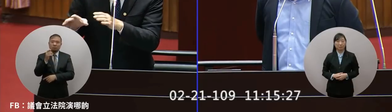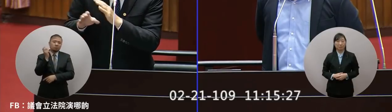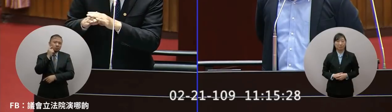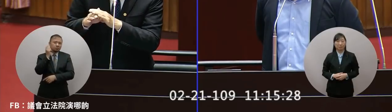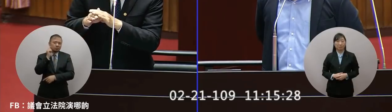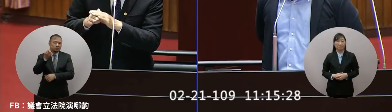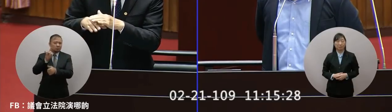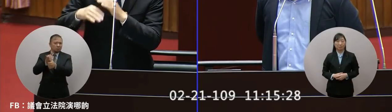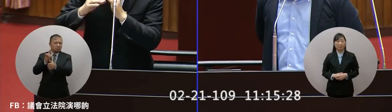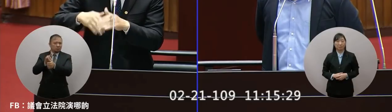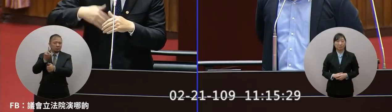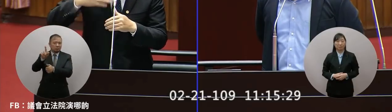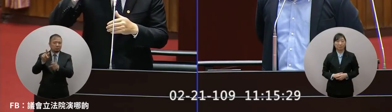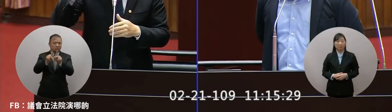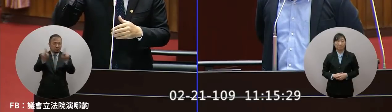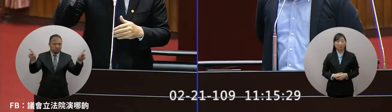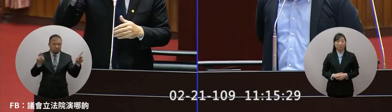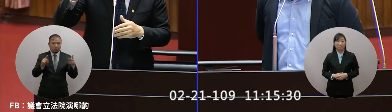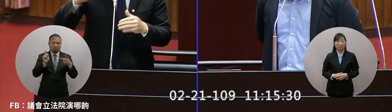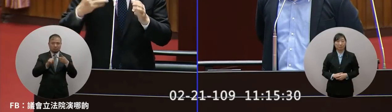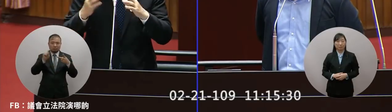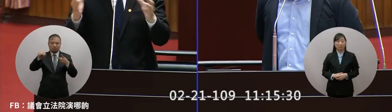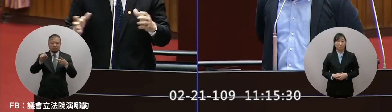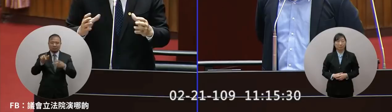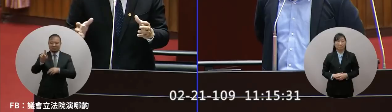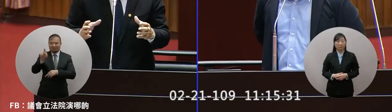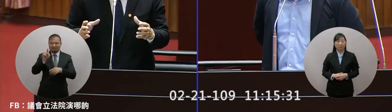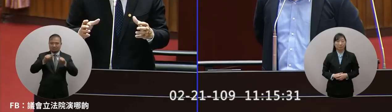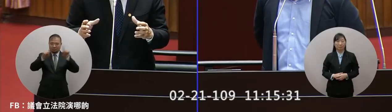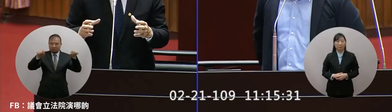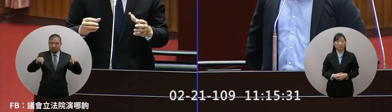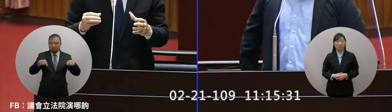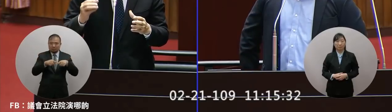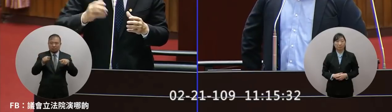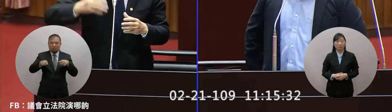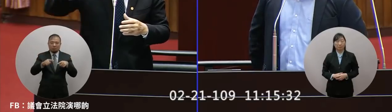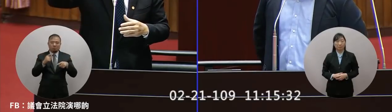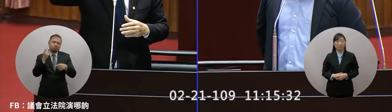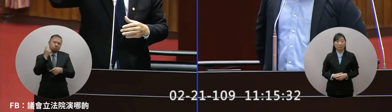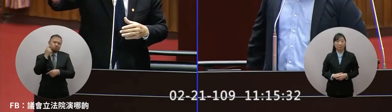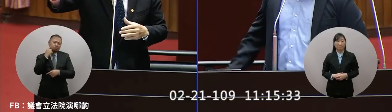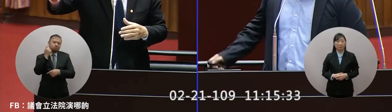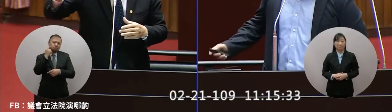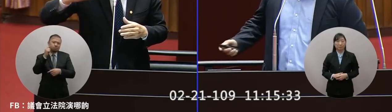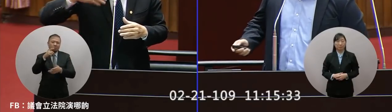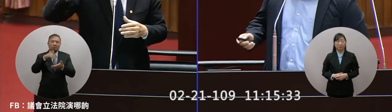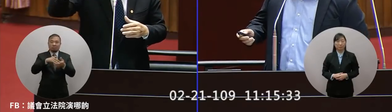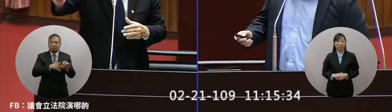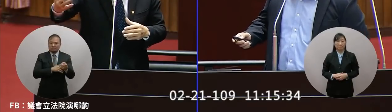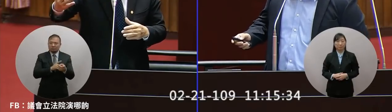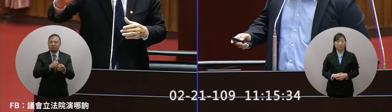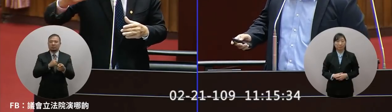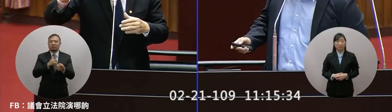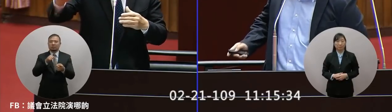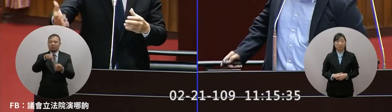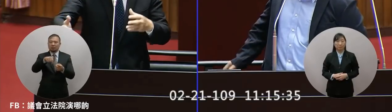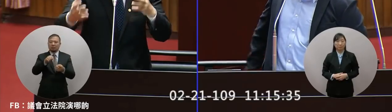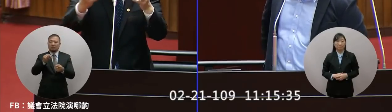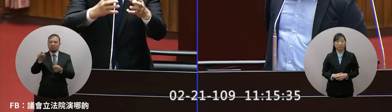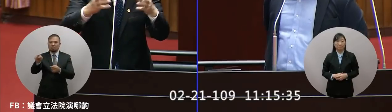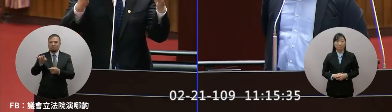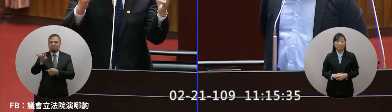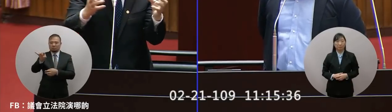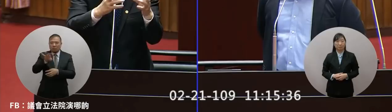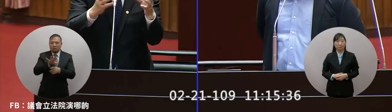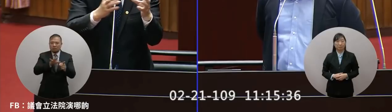伪造相关的单据，还有也许是跟，因为这是个贸易融资的案件，所以他有一个对象，那这个对